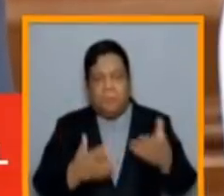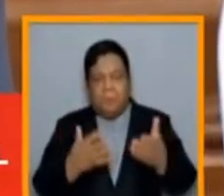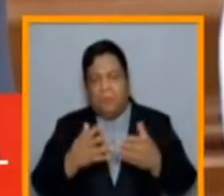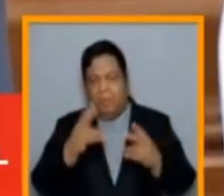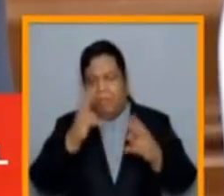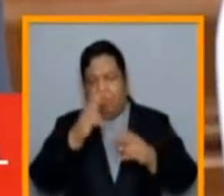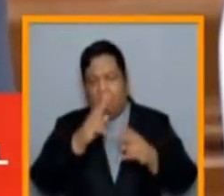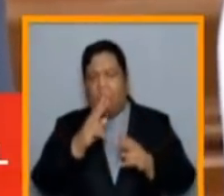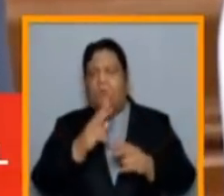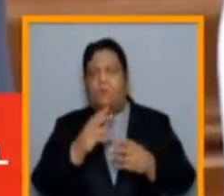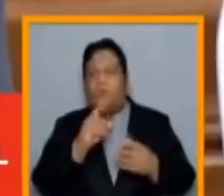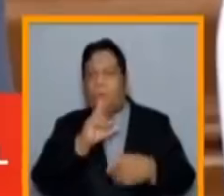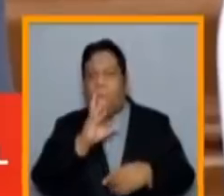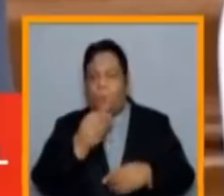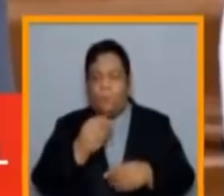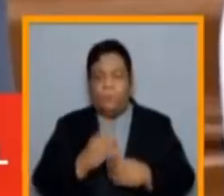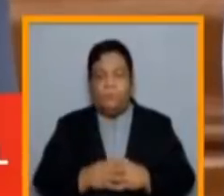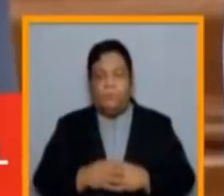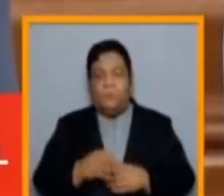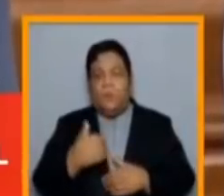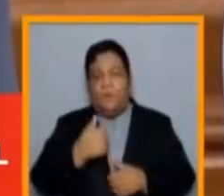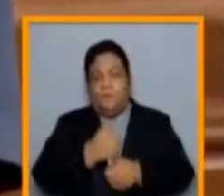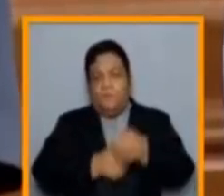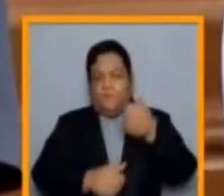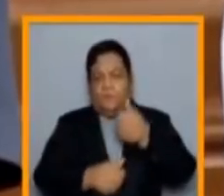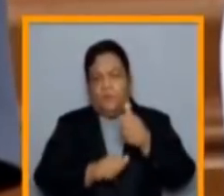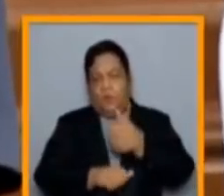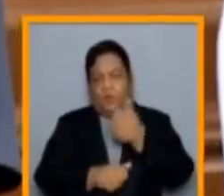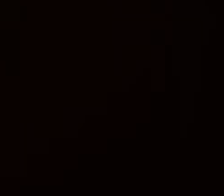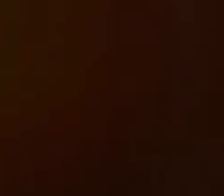ang hahalili kay Campo.